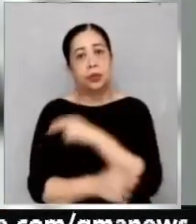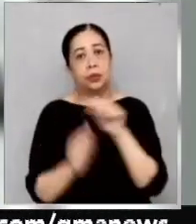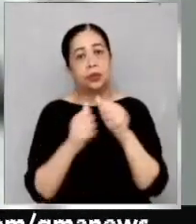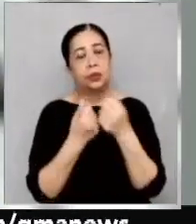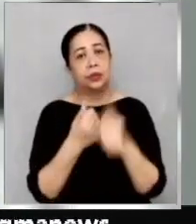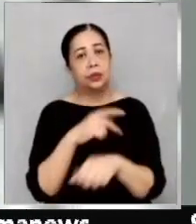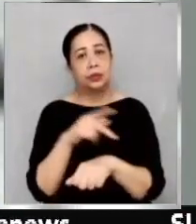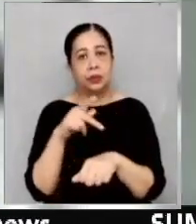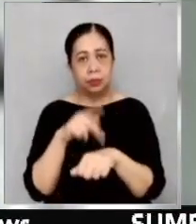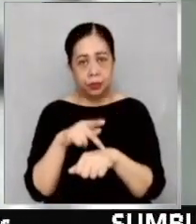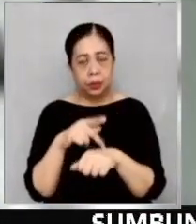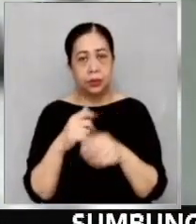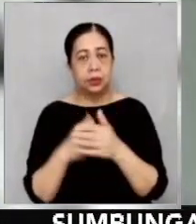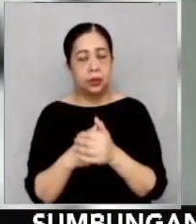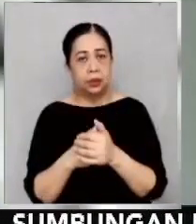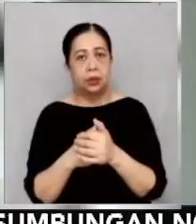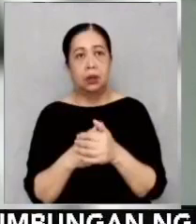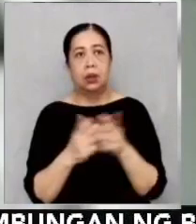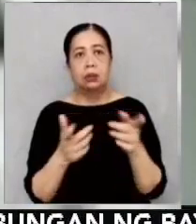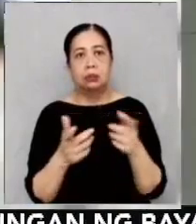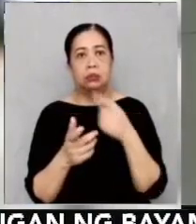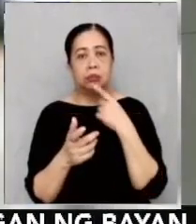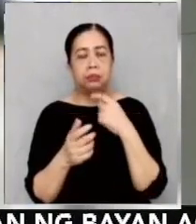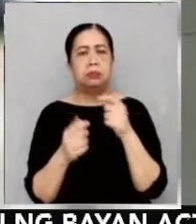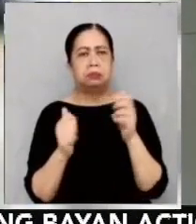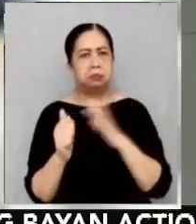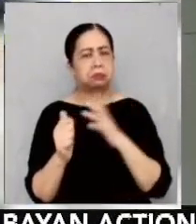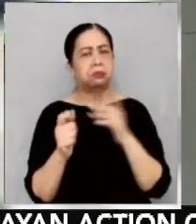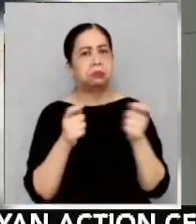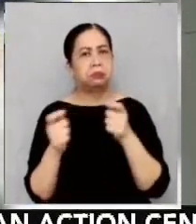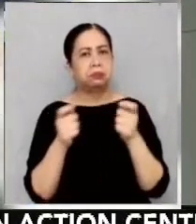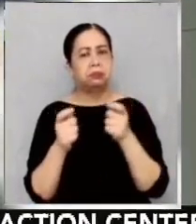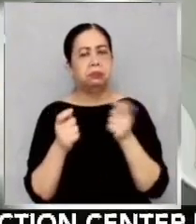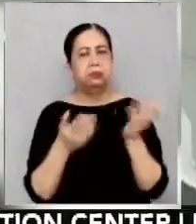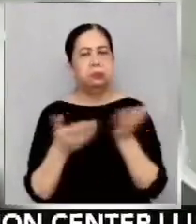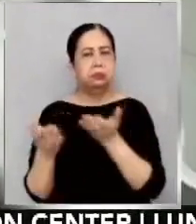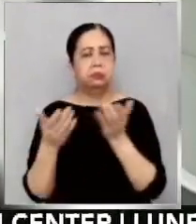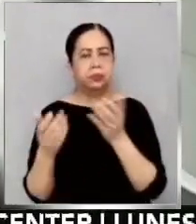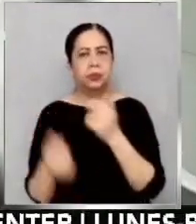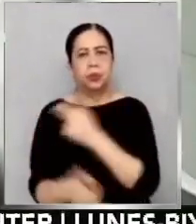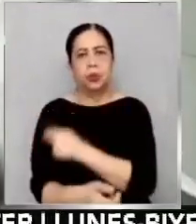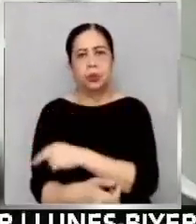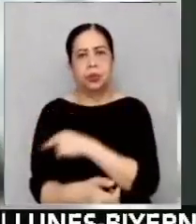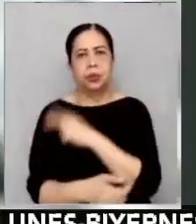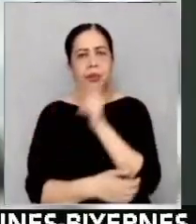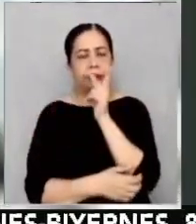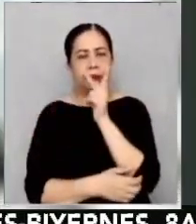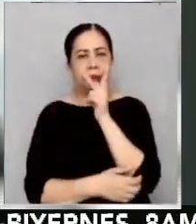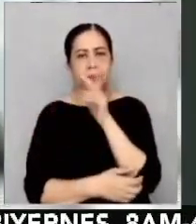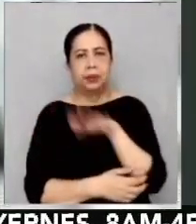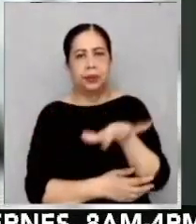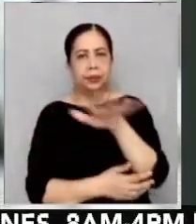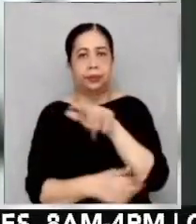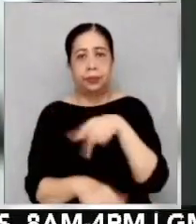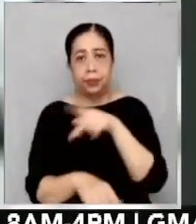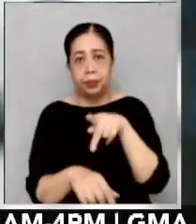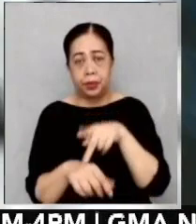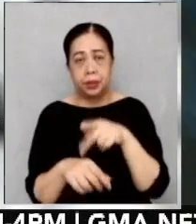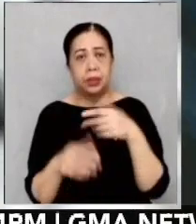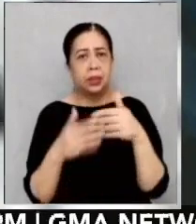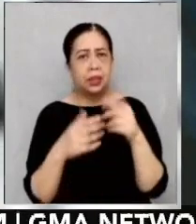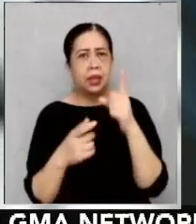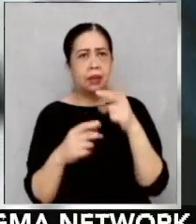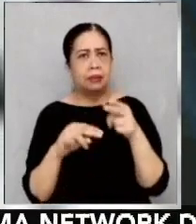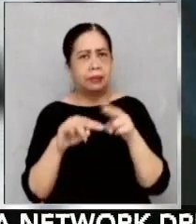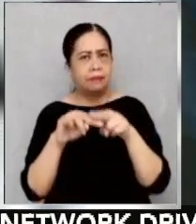Philippines Incorporated o PHAPI, manageable pa rin ang admission ng mga pasyente sa mga pribadong ospital sa bansa kahit po bahagyang tumataas